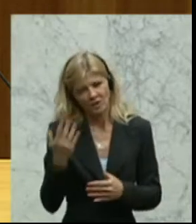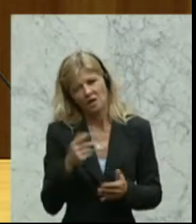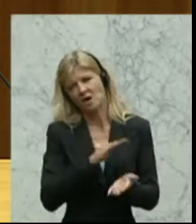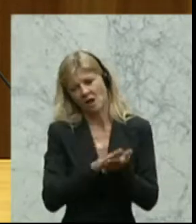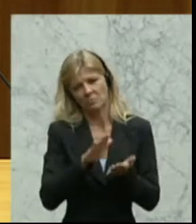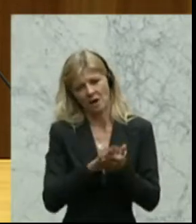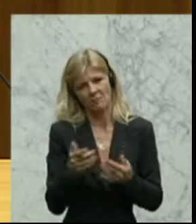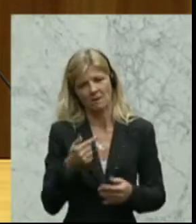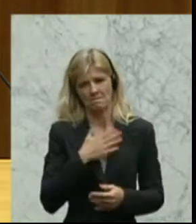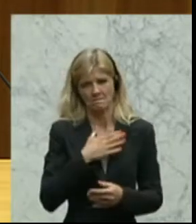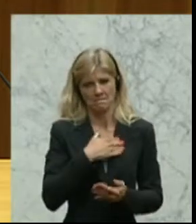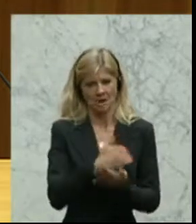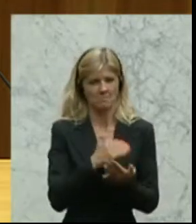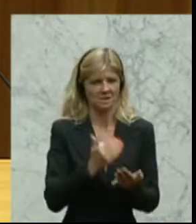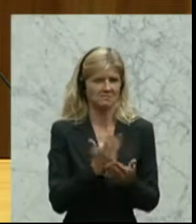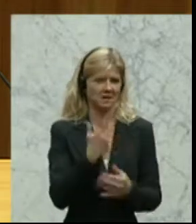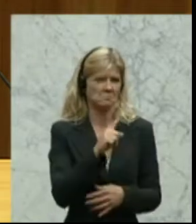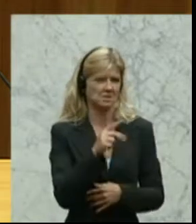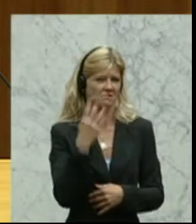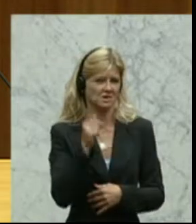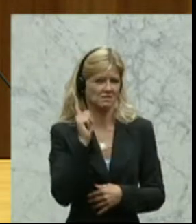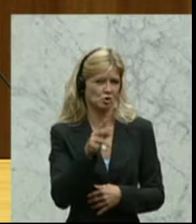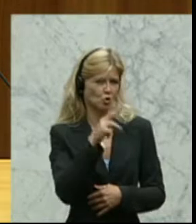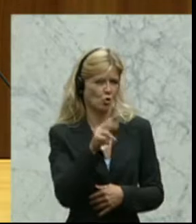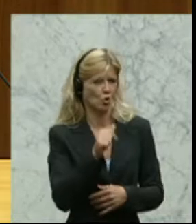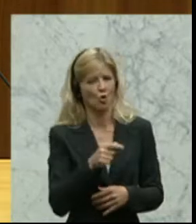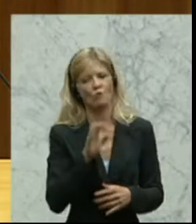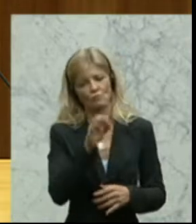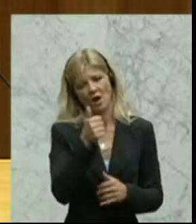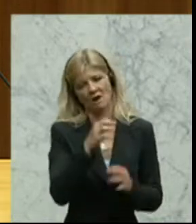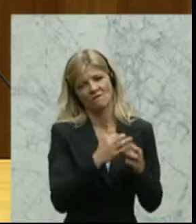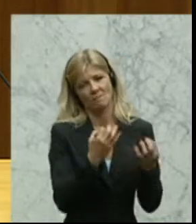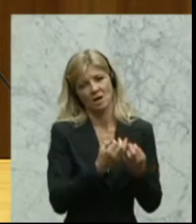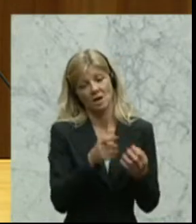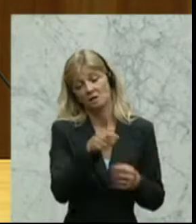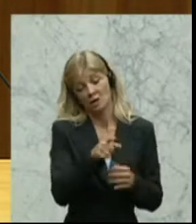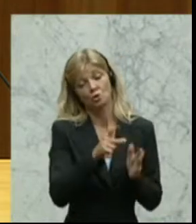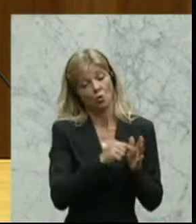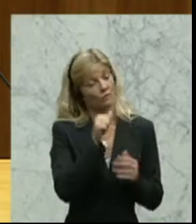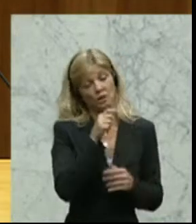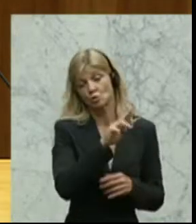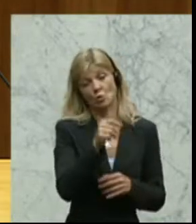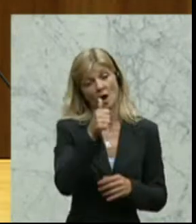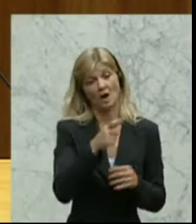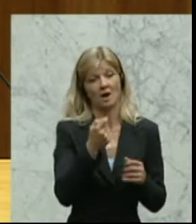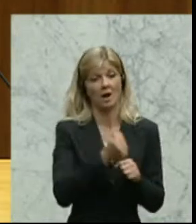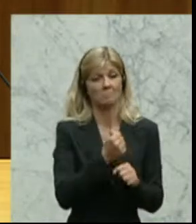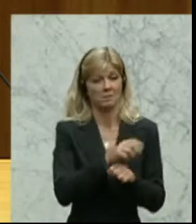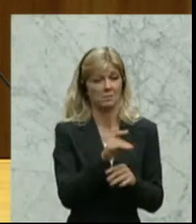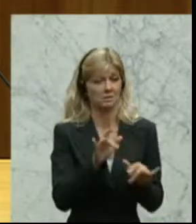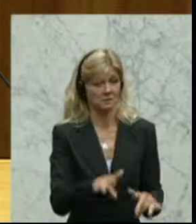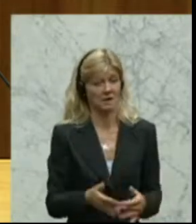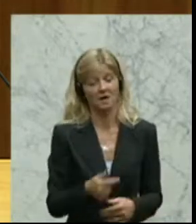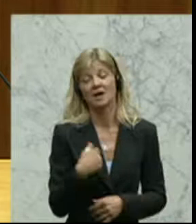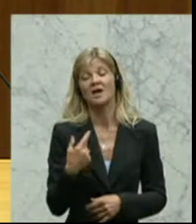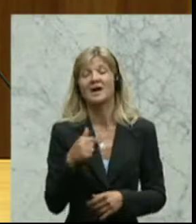pro Familie und das ist oft nicht einmal ein ganzer Arbeitsplatz. Also wir wissen, wovon wir reden in der Landwirtschaft und wir